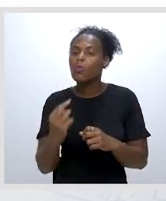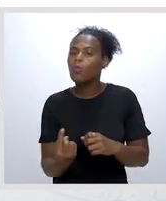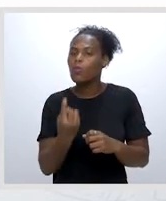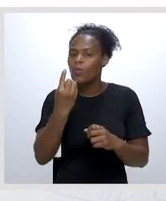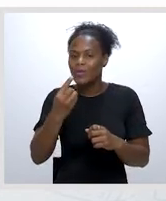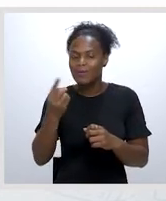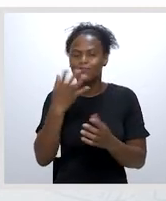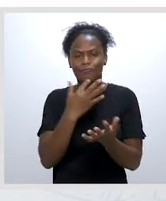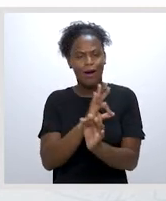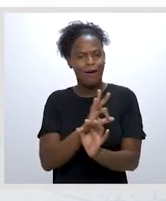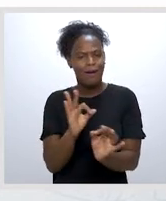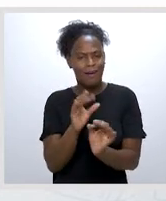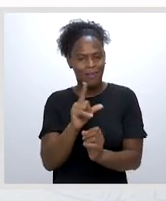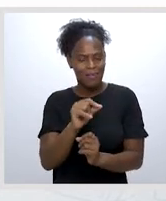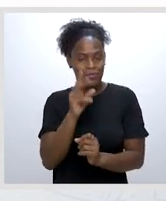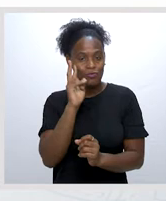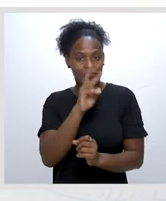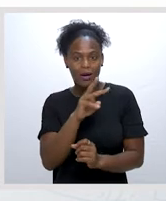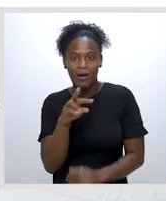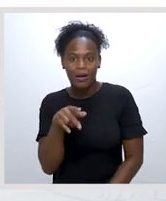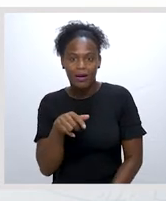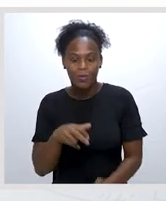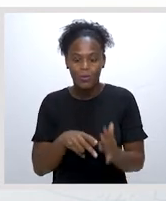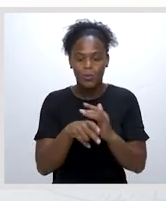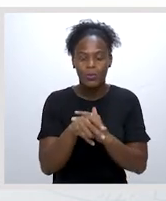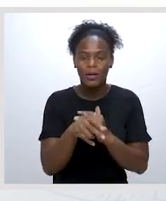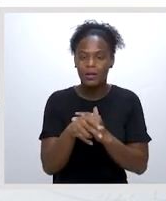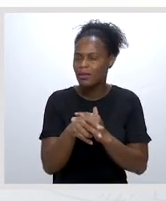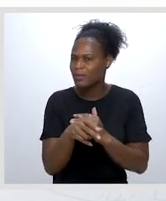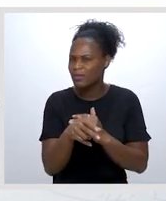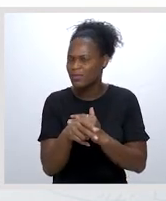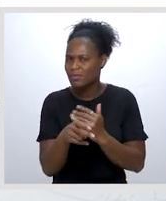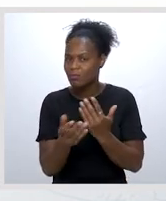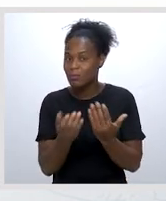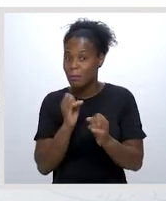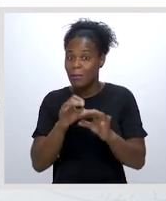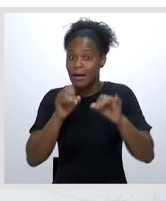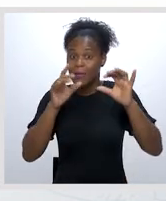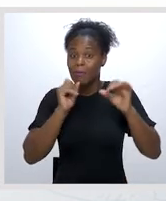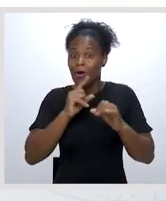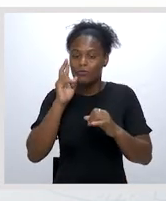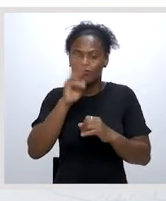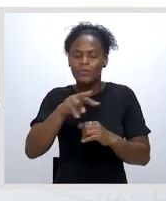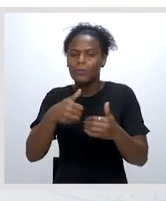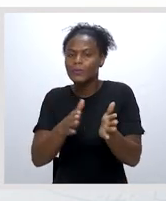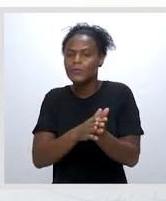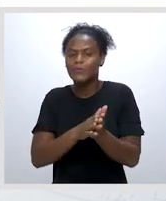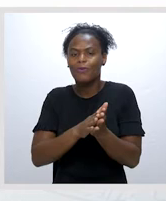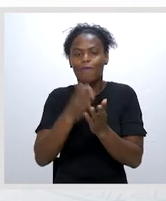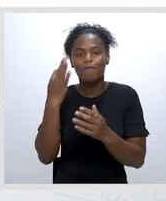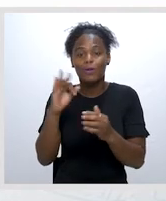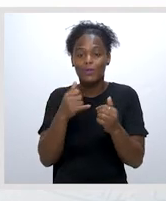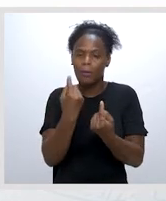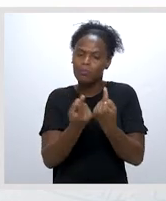et fantastique. Vous y entrerez et comme par magie, vous pourrez faire le tour de la France en quelques